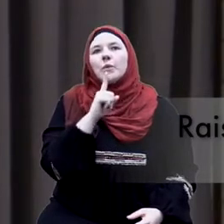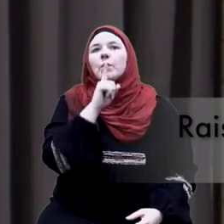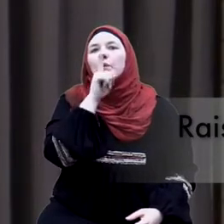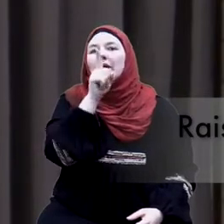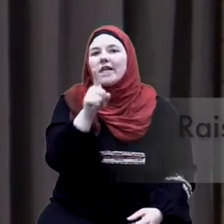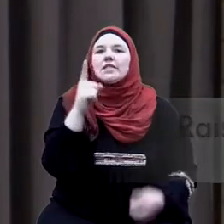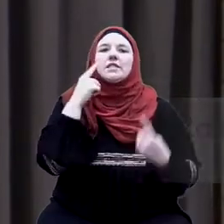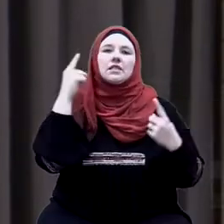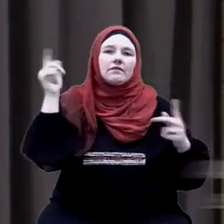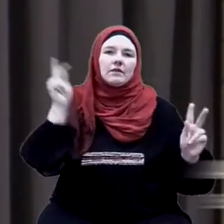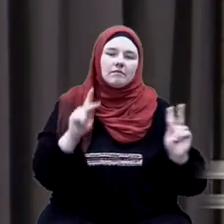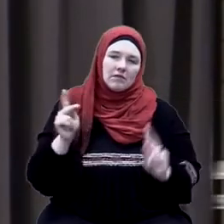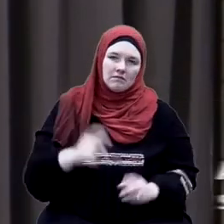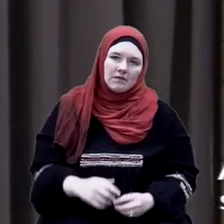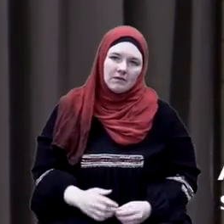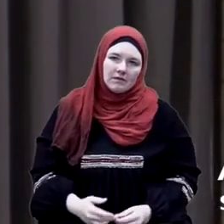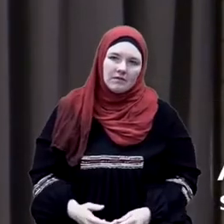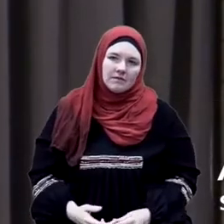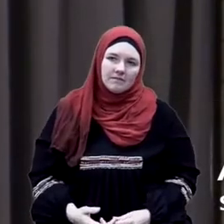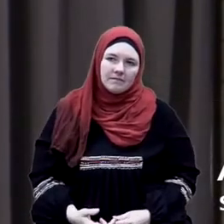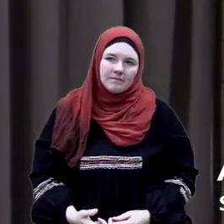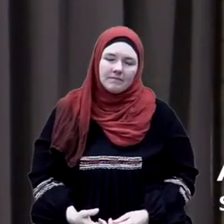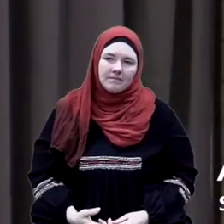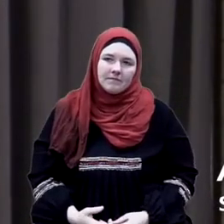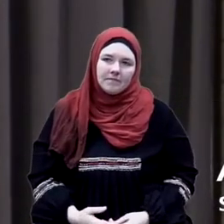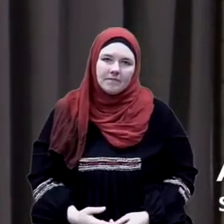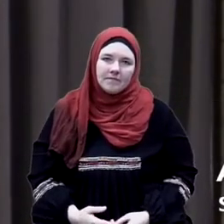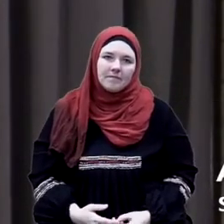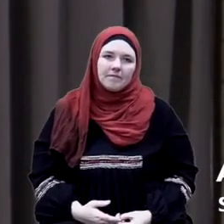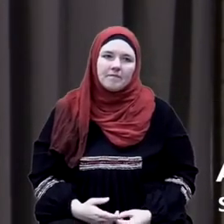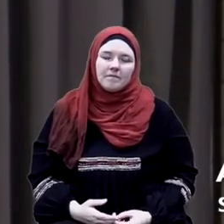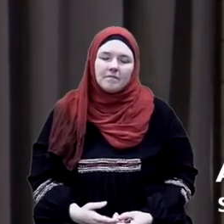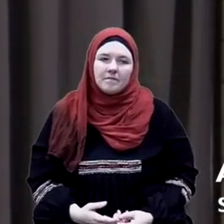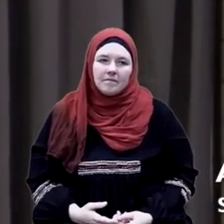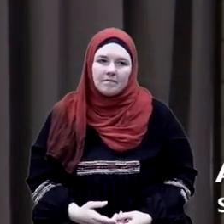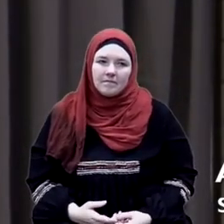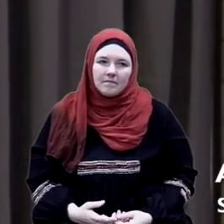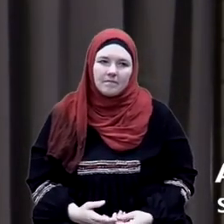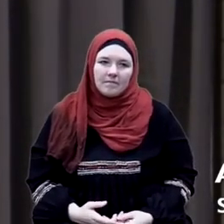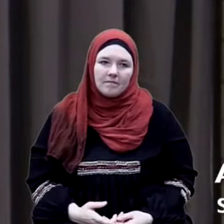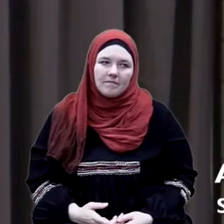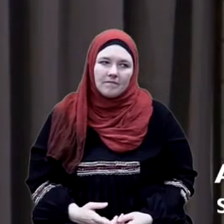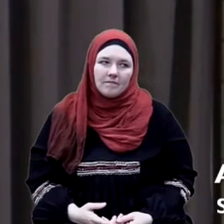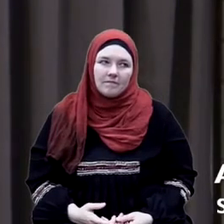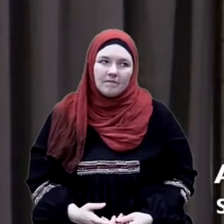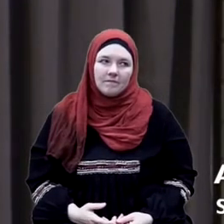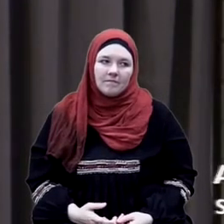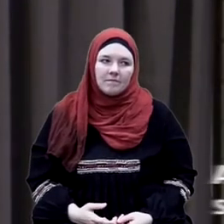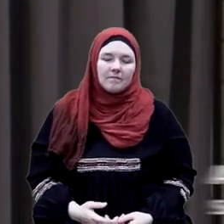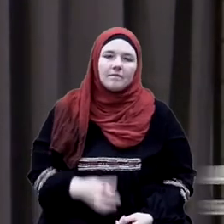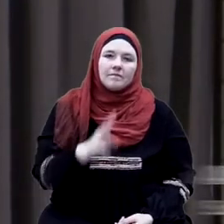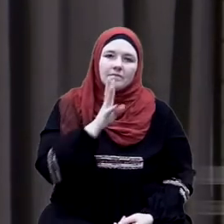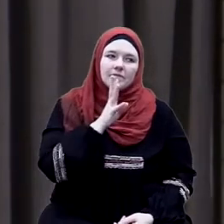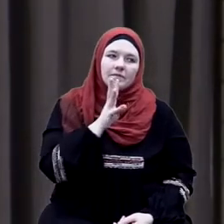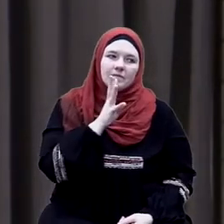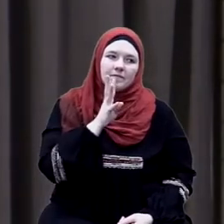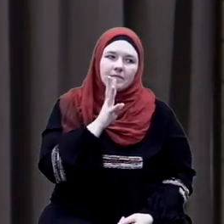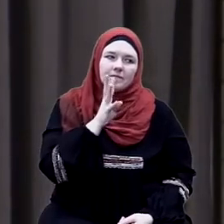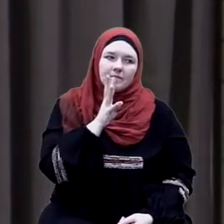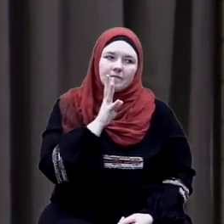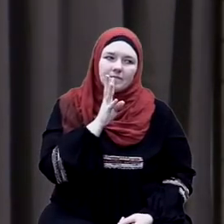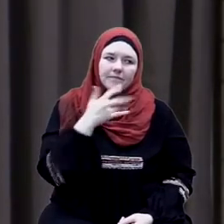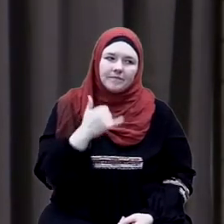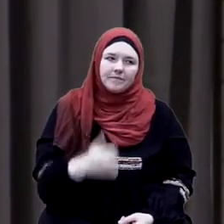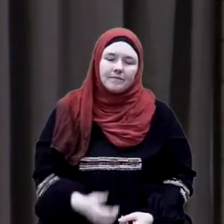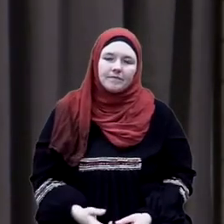successful people, الذين يؤمنون بالغيب ويقيمون الصلاة ومما رزقناهم ينفقون